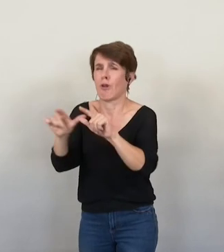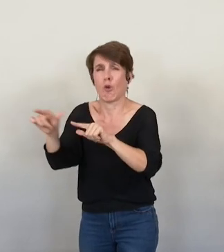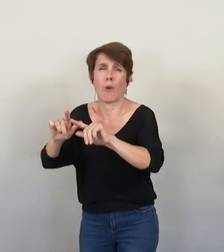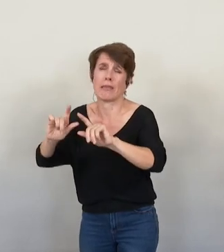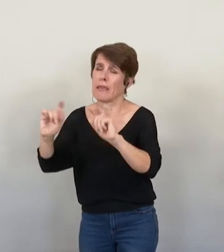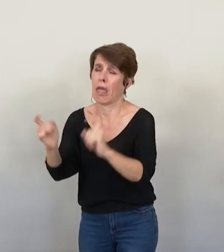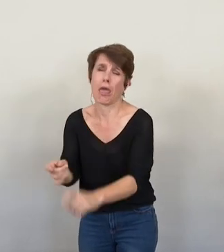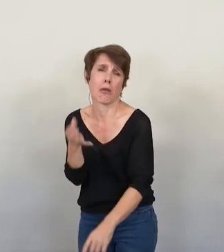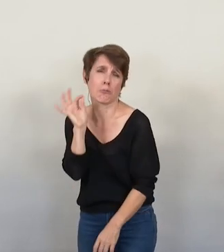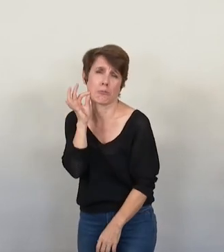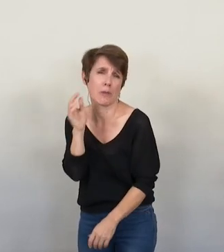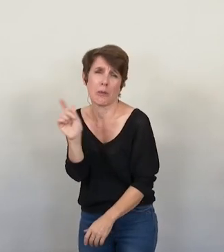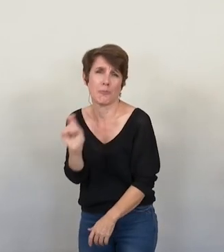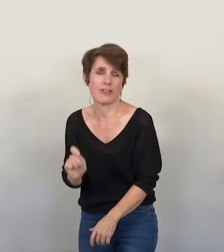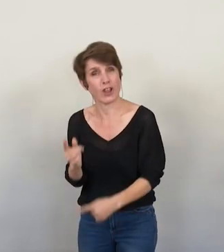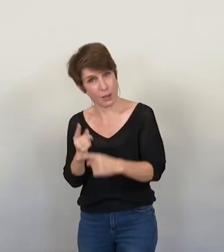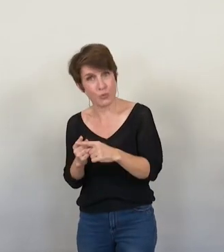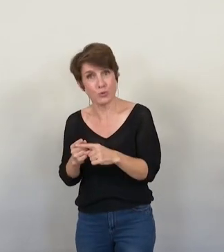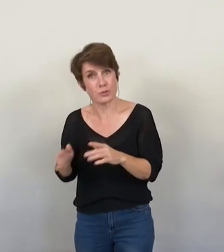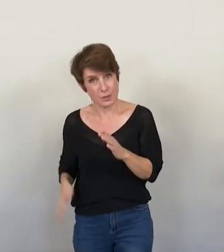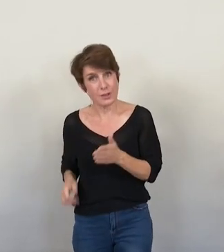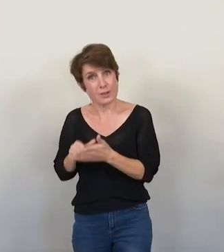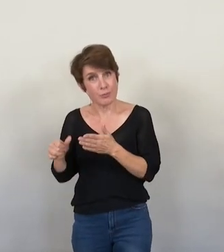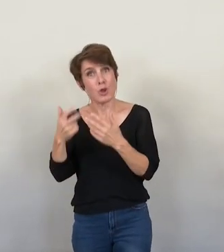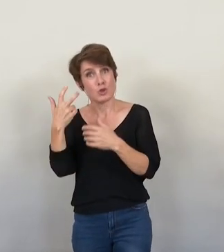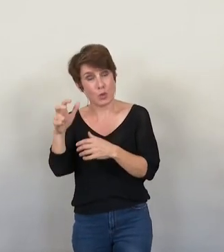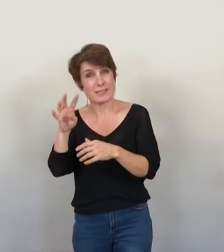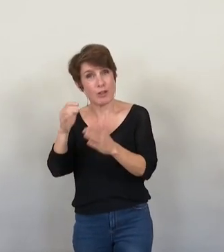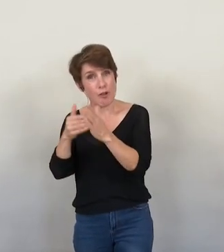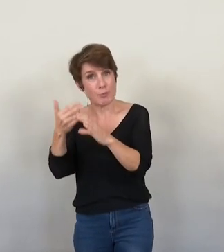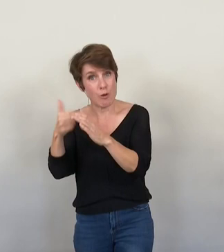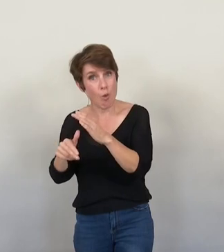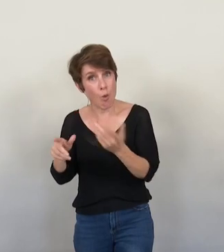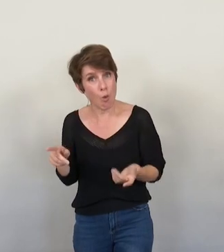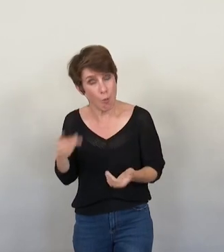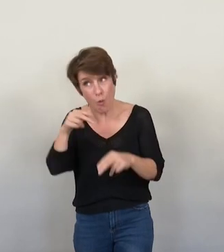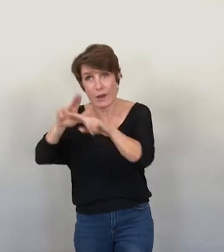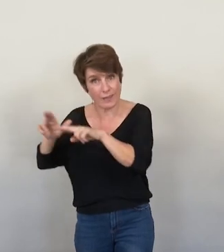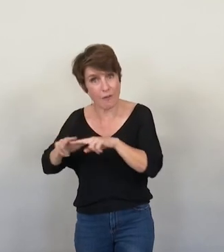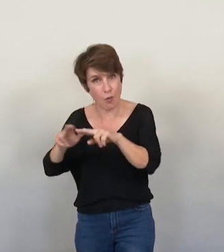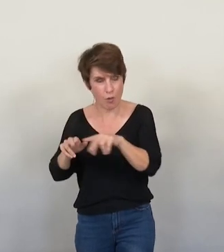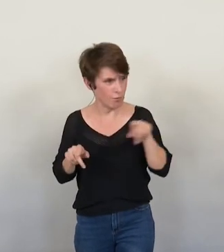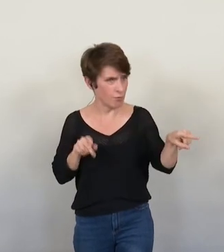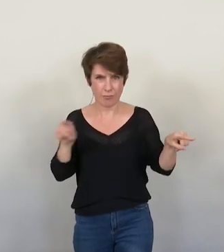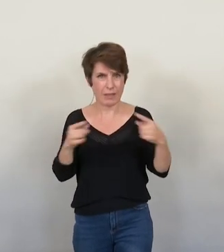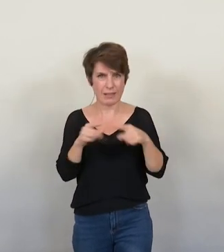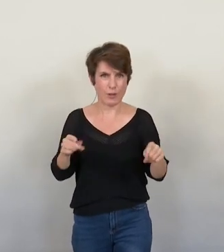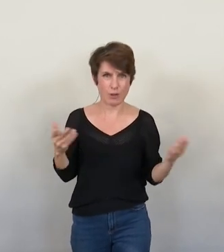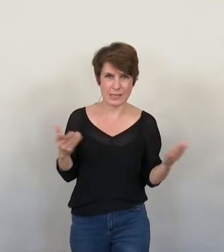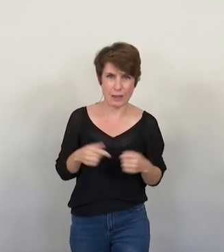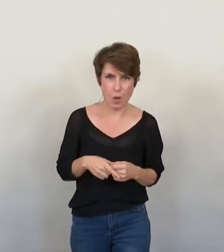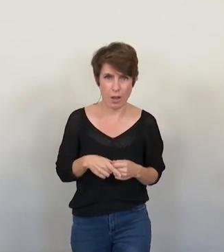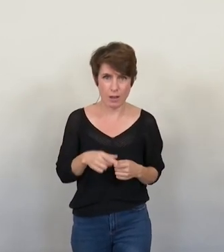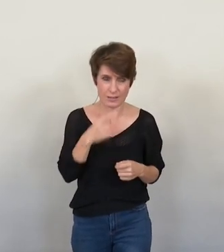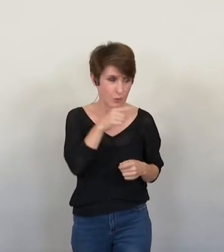340000 € de travaux quelle est la différence entre ces trois squats je repose ma question le 30 rue marbuf la Villa